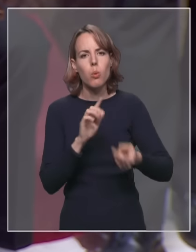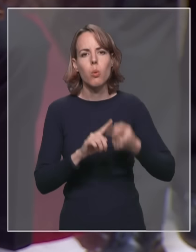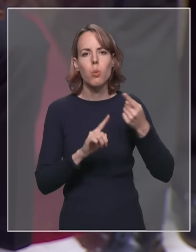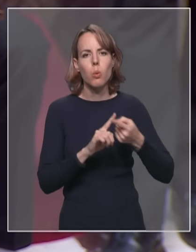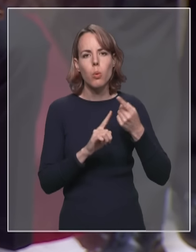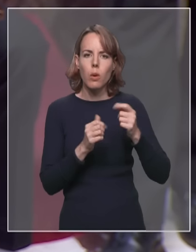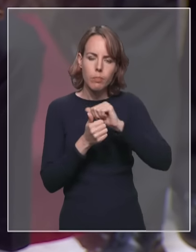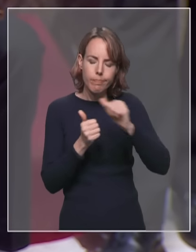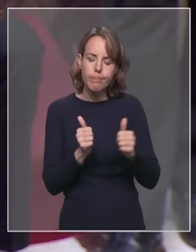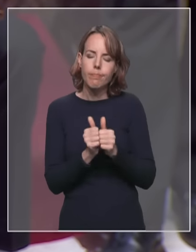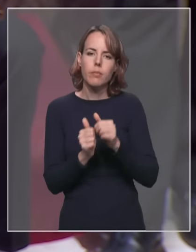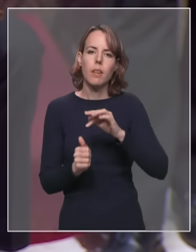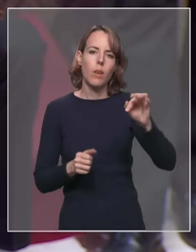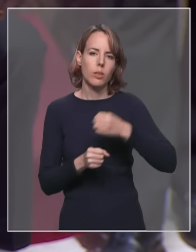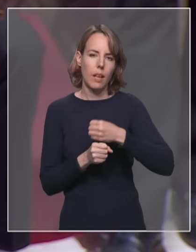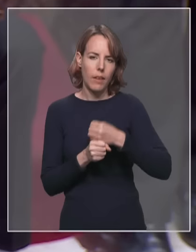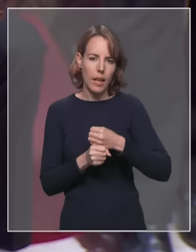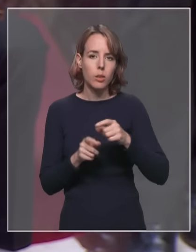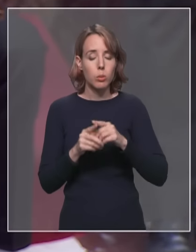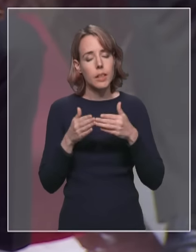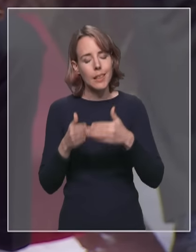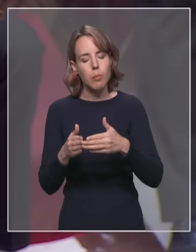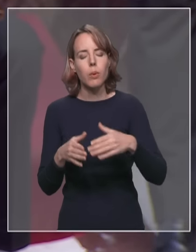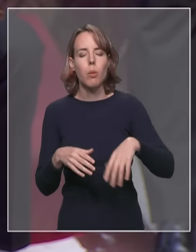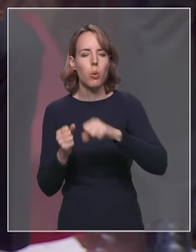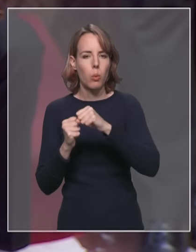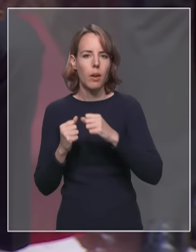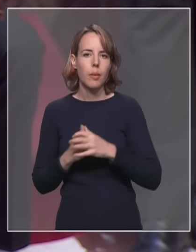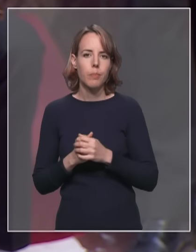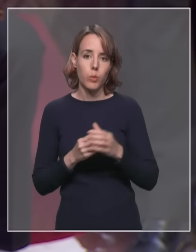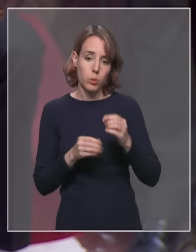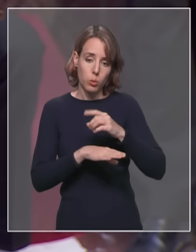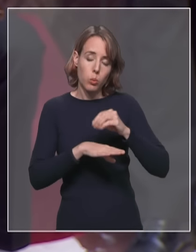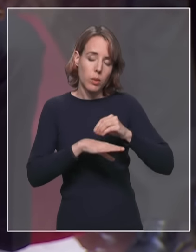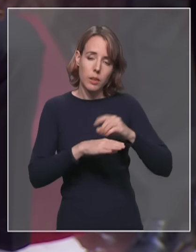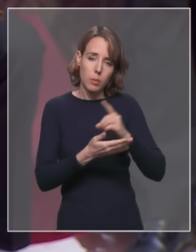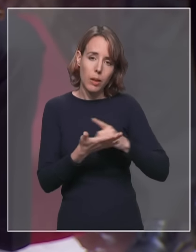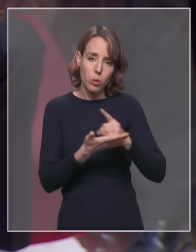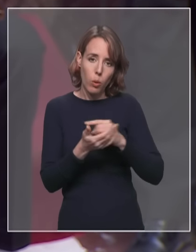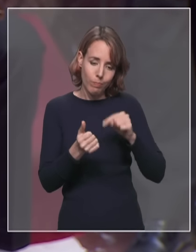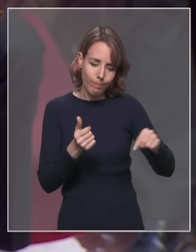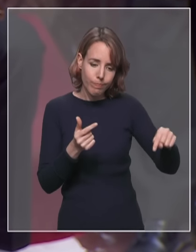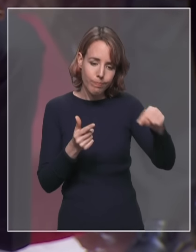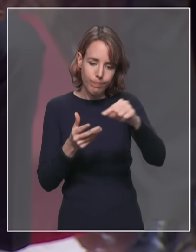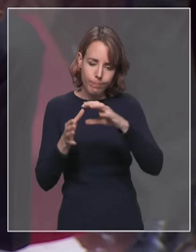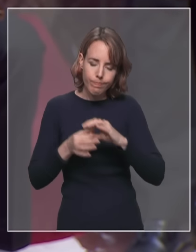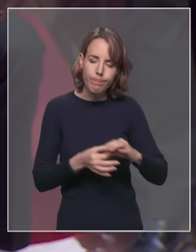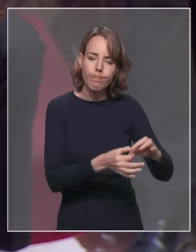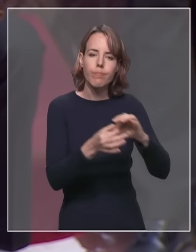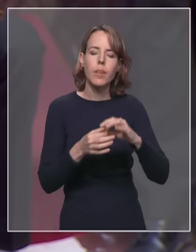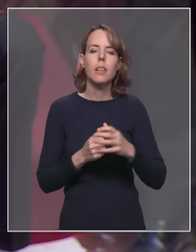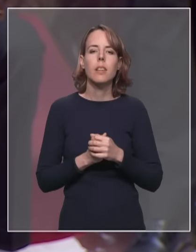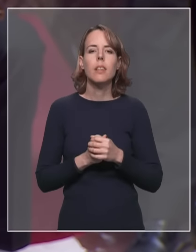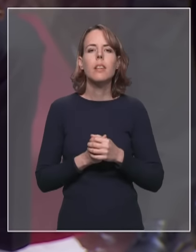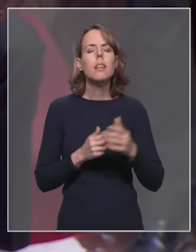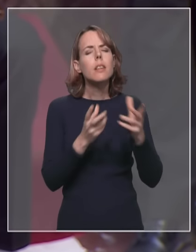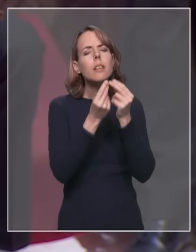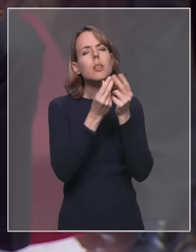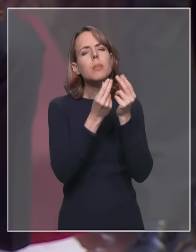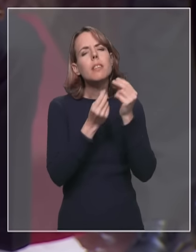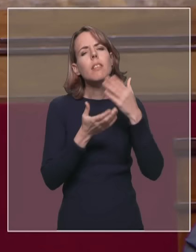France Travail et de Cap Emploi, mais également des conseils départementaux. Vous nous donnez l'historique des crédits de financement